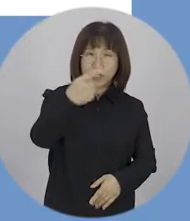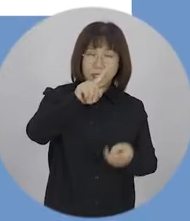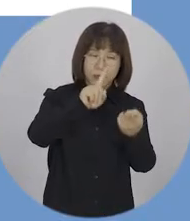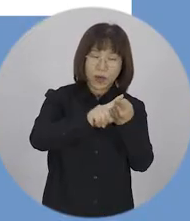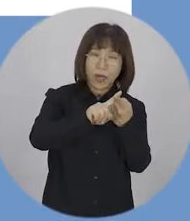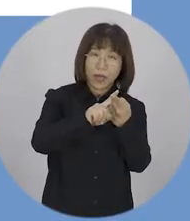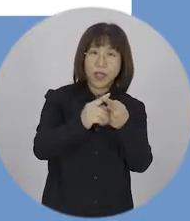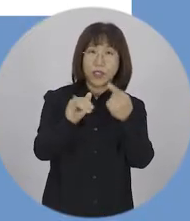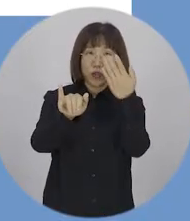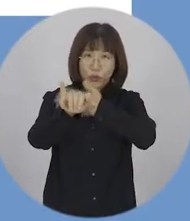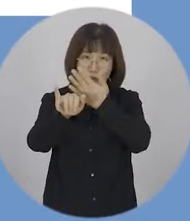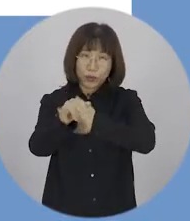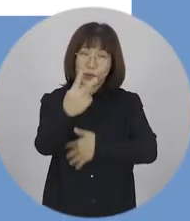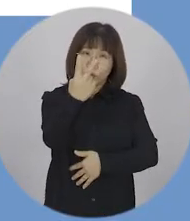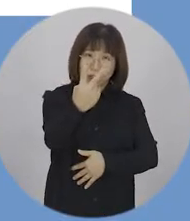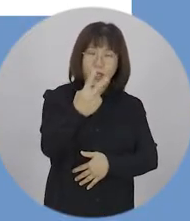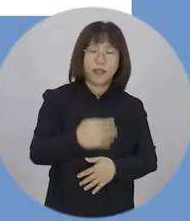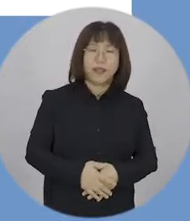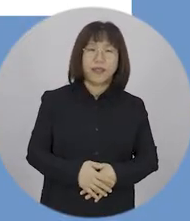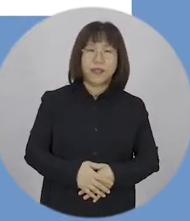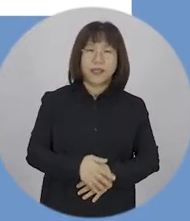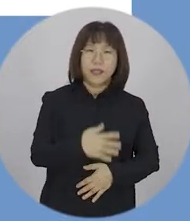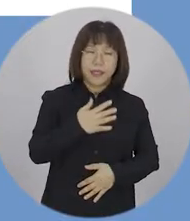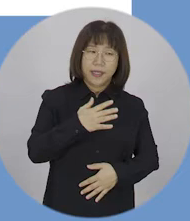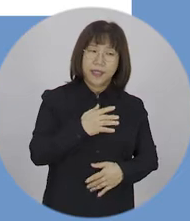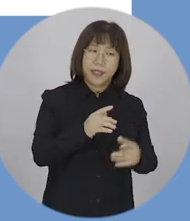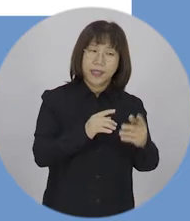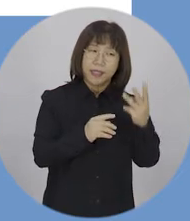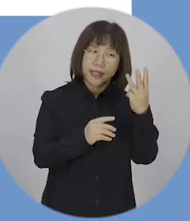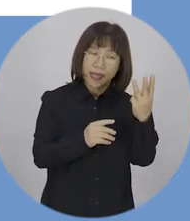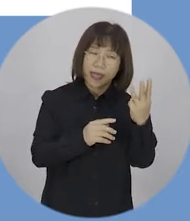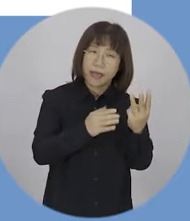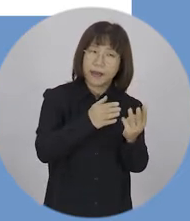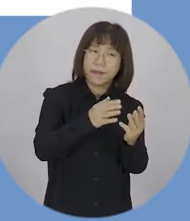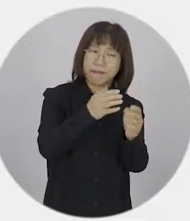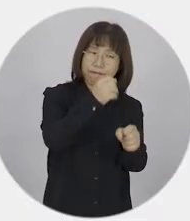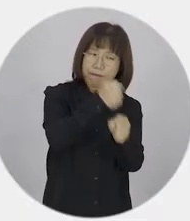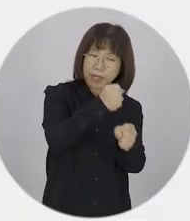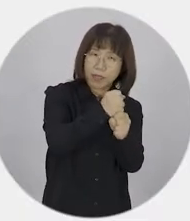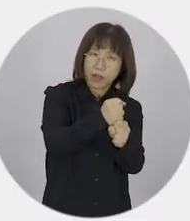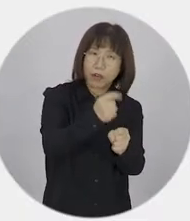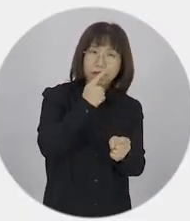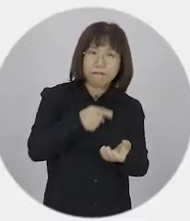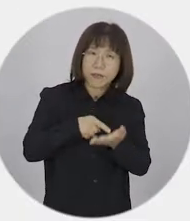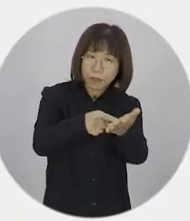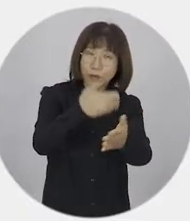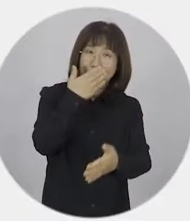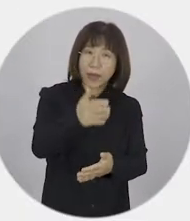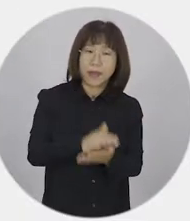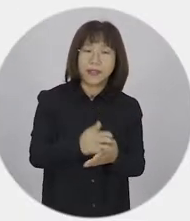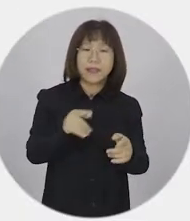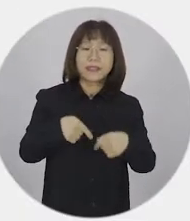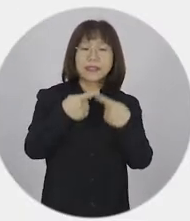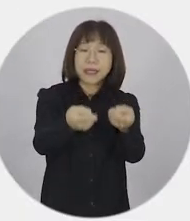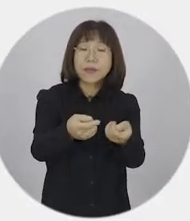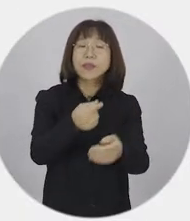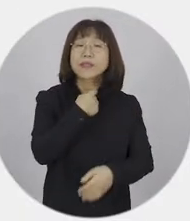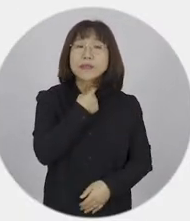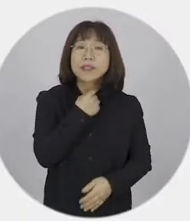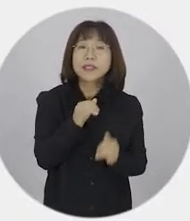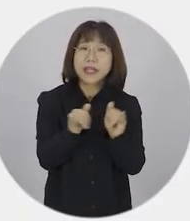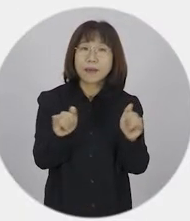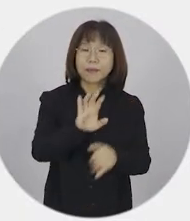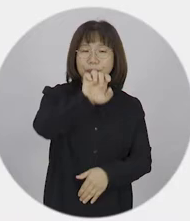두 개 분야로 나눠 진행되며 분야별로 1인당 3편까지 응모할 수 있습니다. 참가자는 자신의